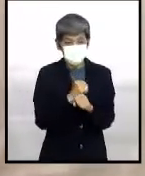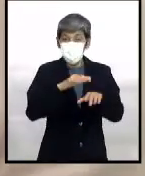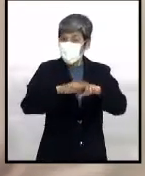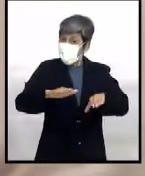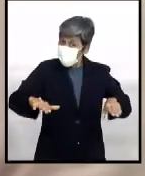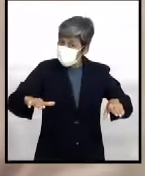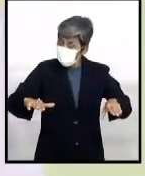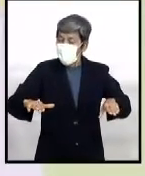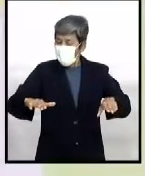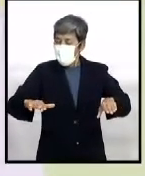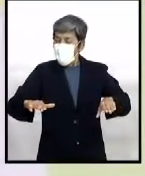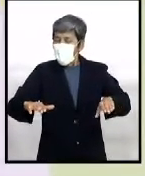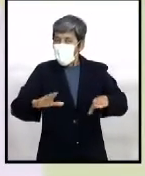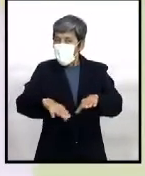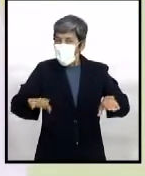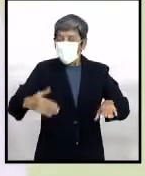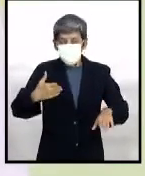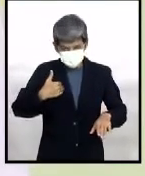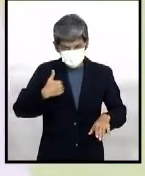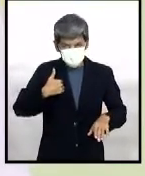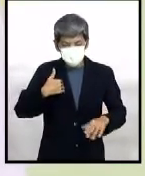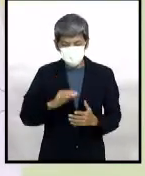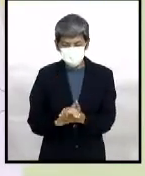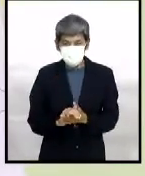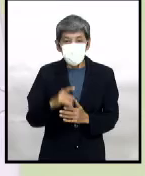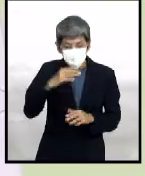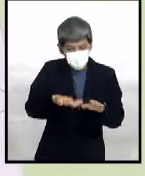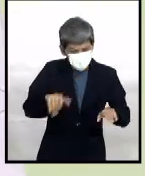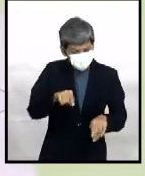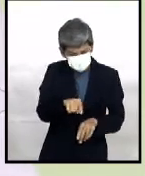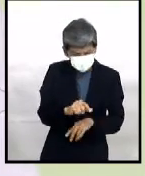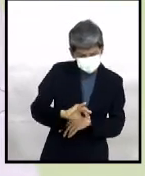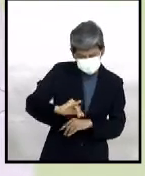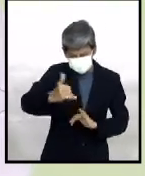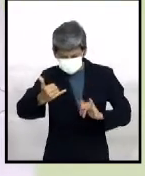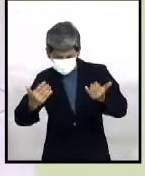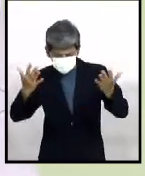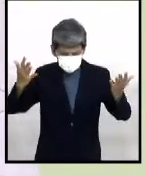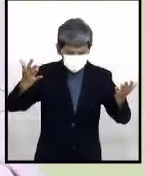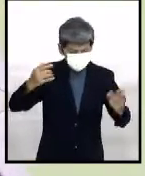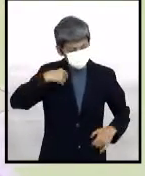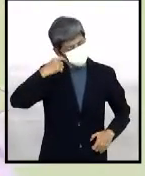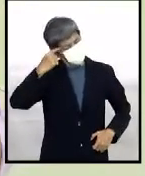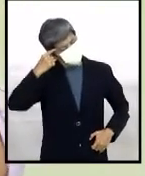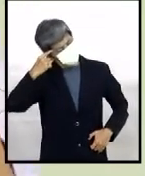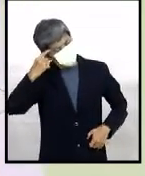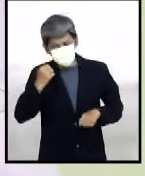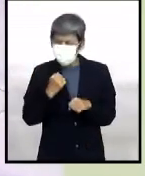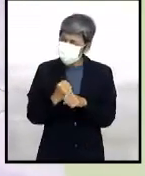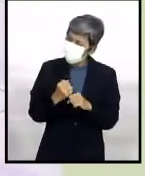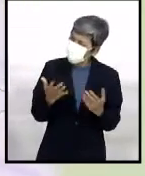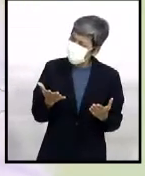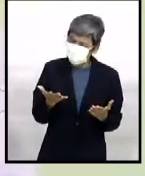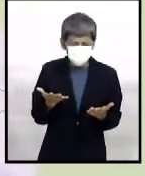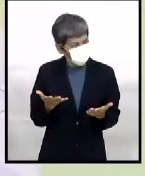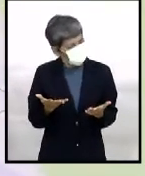กับเด็กเนี่ยมันมีคนที่รับผลของมันก็คือเด็กอยู่ท้อคิดไม่ออกจะทำยังไงจะไปต่อ